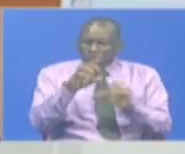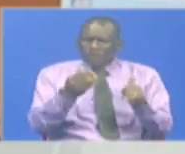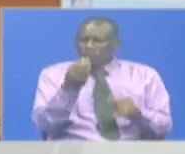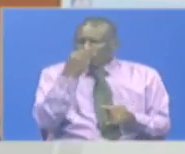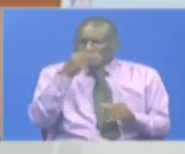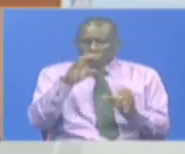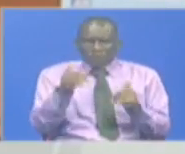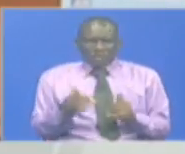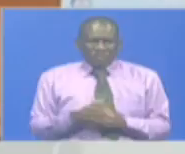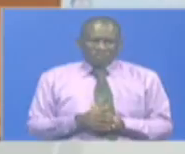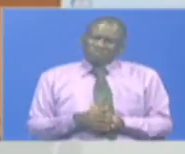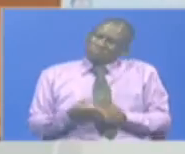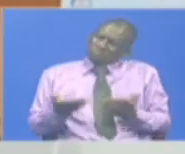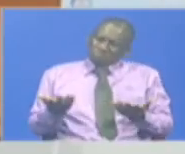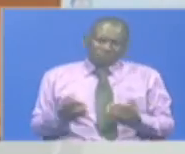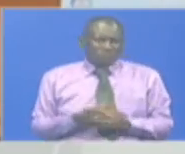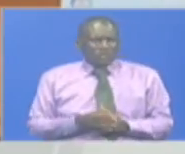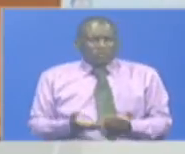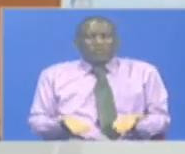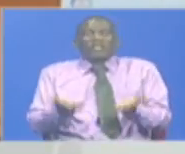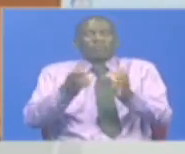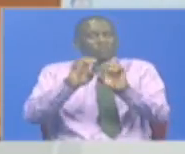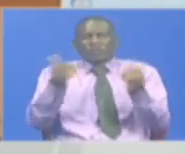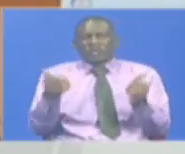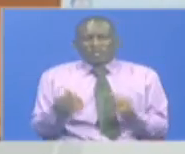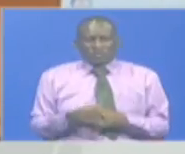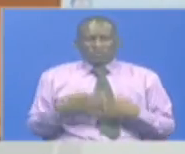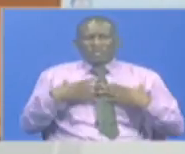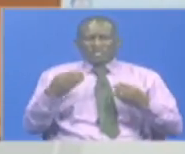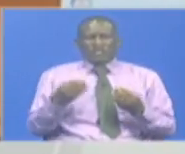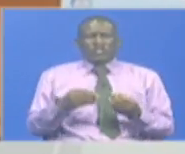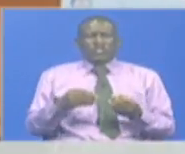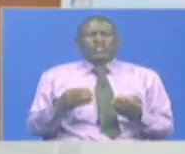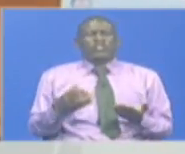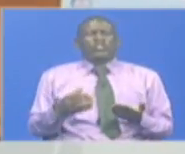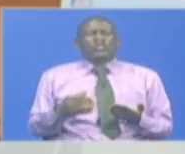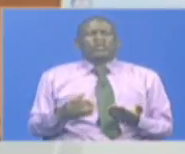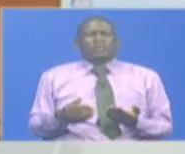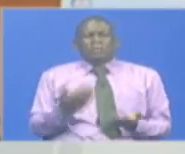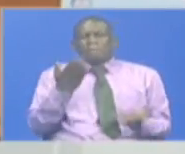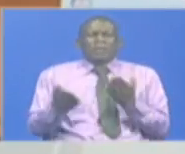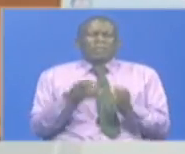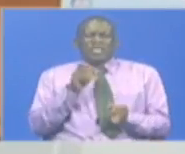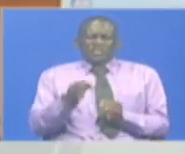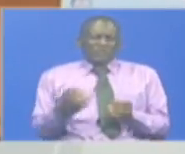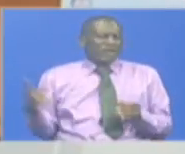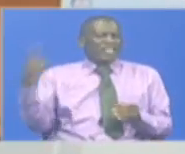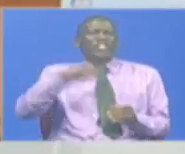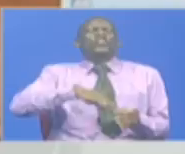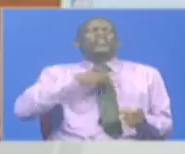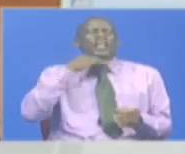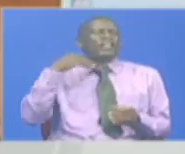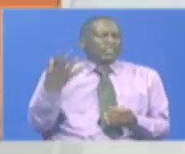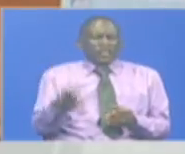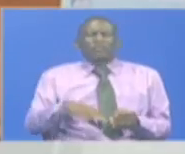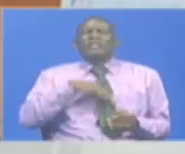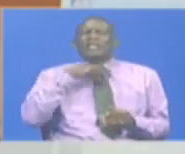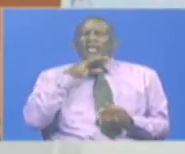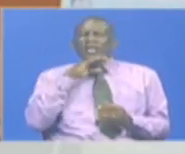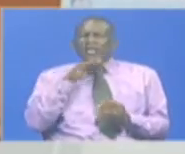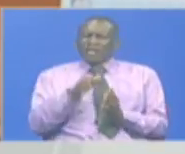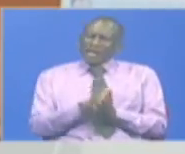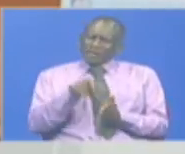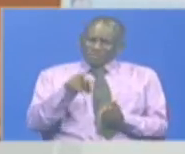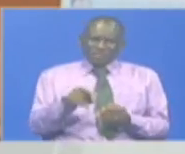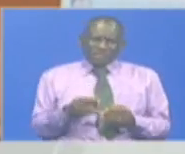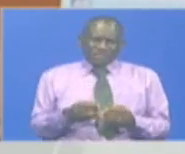unakuwa tu utakuwa sawa. So hakuna mtu anaweza, maybe siku yako ikifika ndio utakufa. Na hii kitu okay, kuna